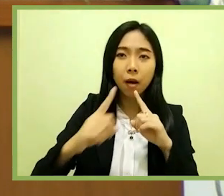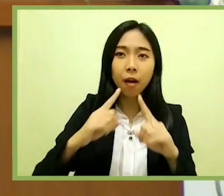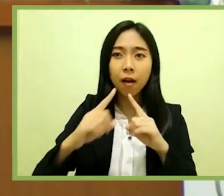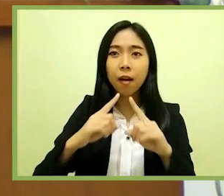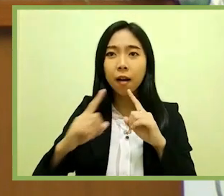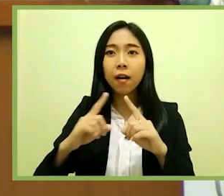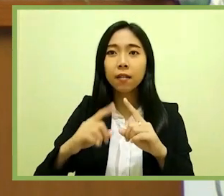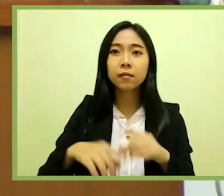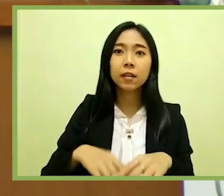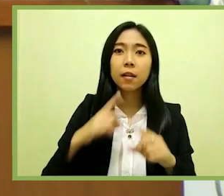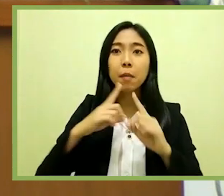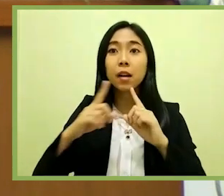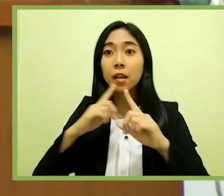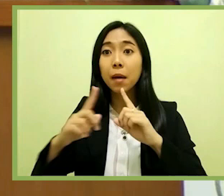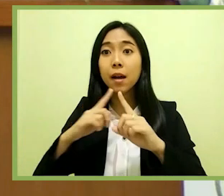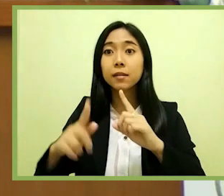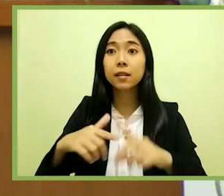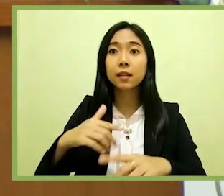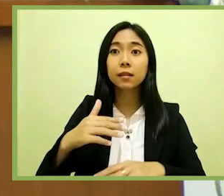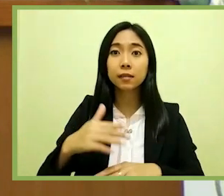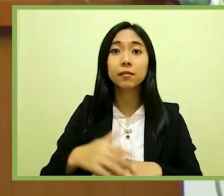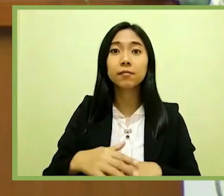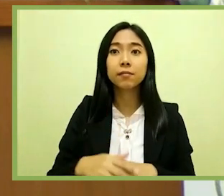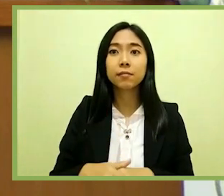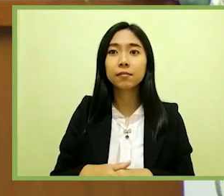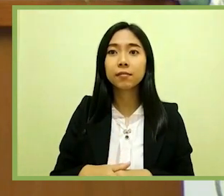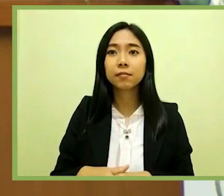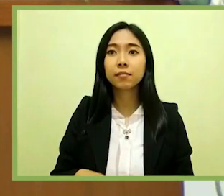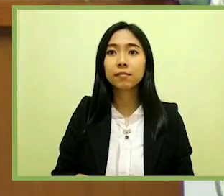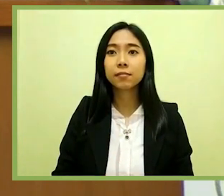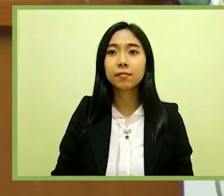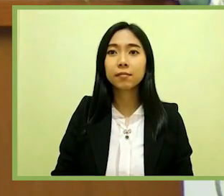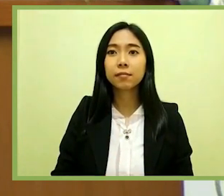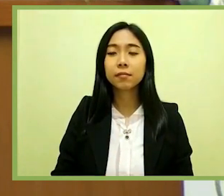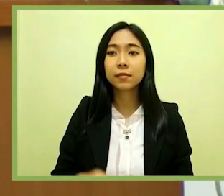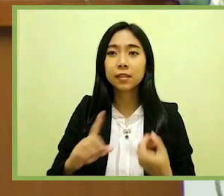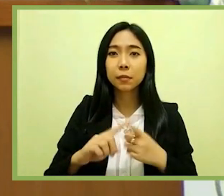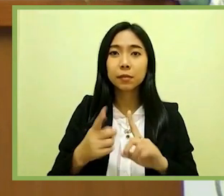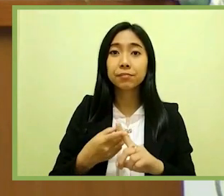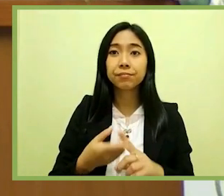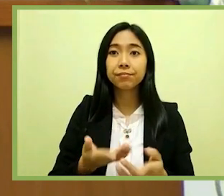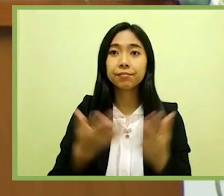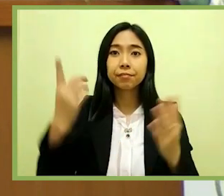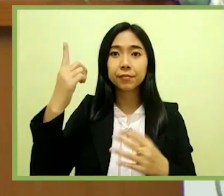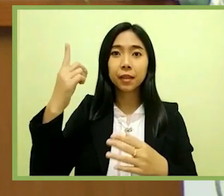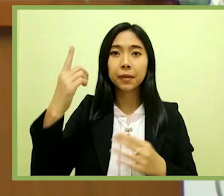dalam bahasa-bahasa mereka sendiri. Saudara, pertama-tama mari